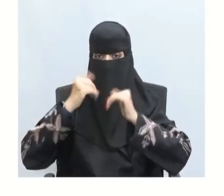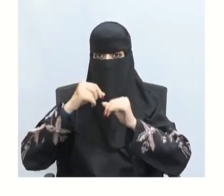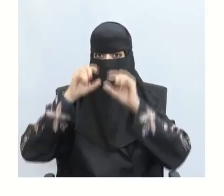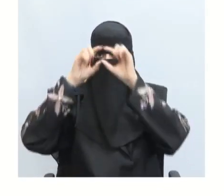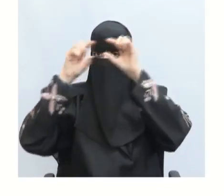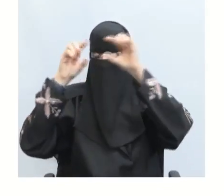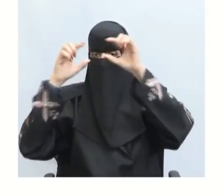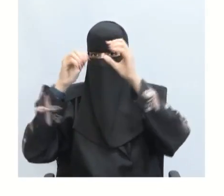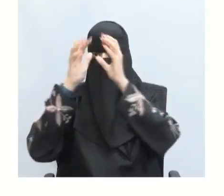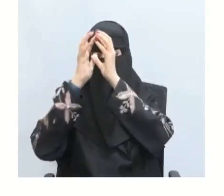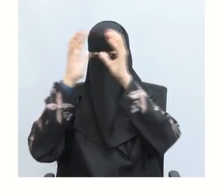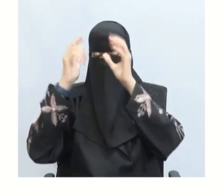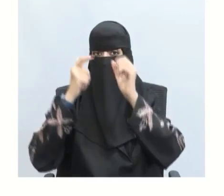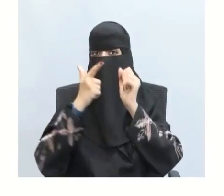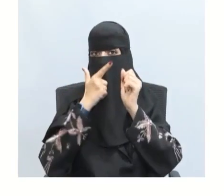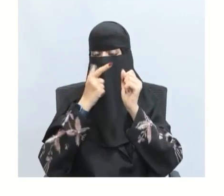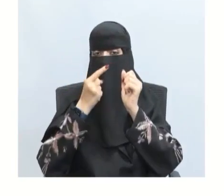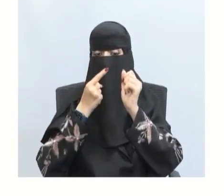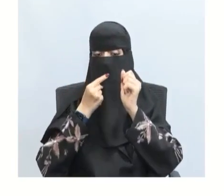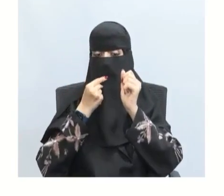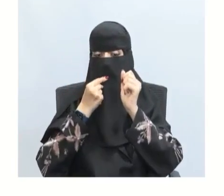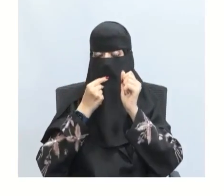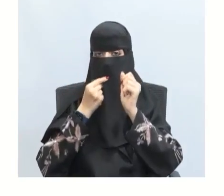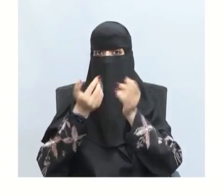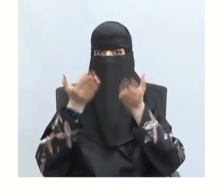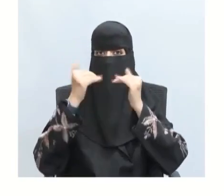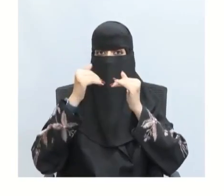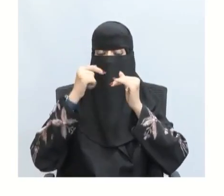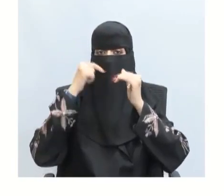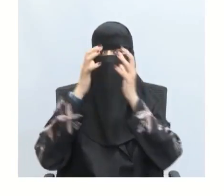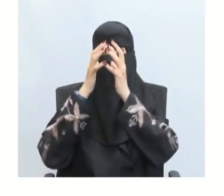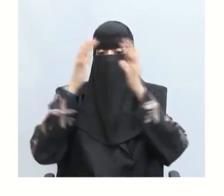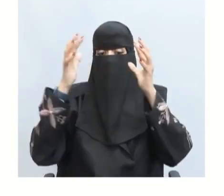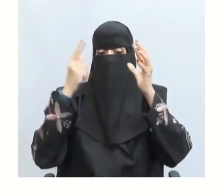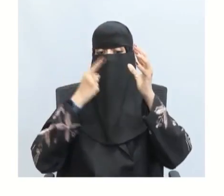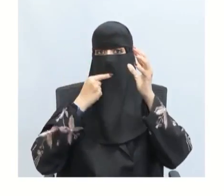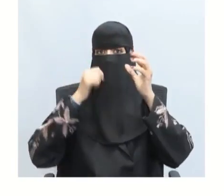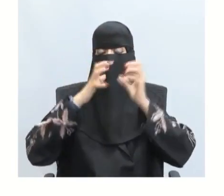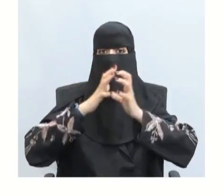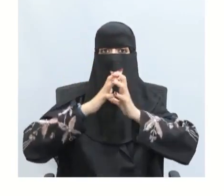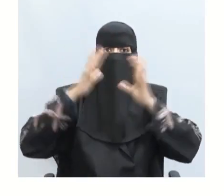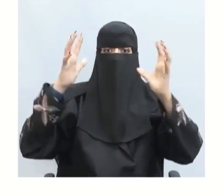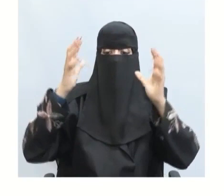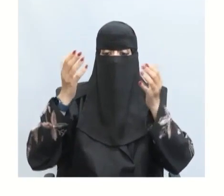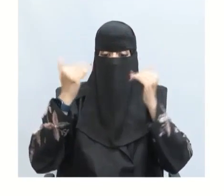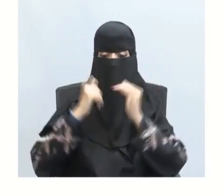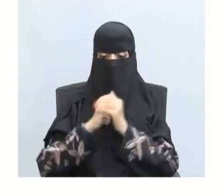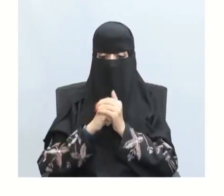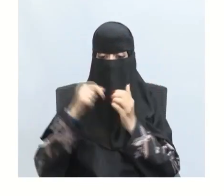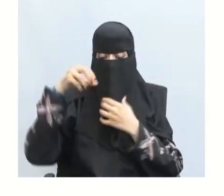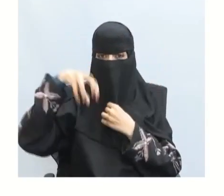وكذلك تعرفنا على منطقه العمالقه الحمراء والعمالقه الحمراء